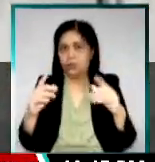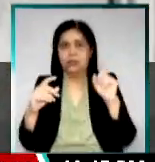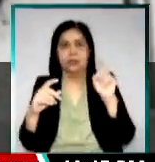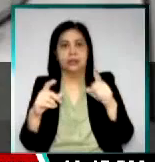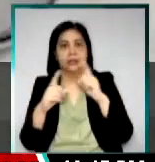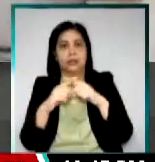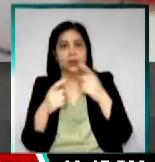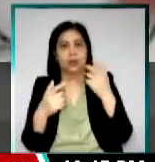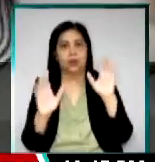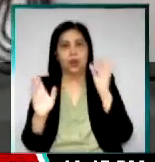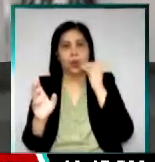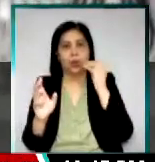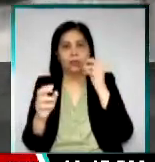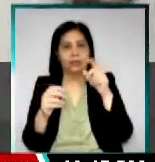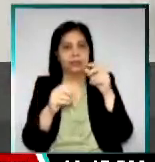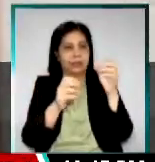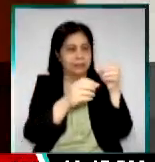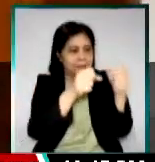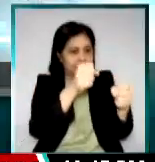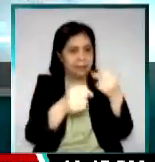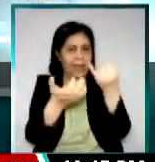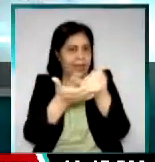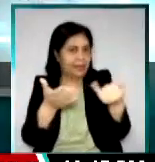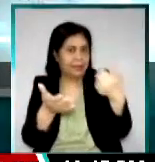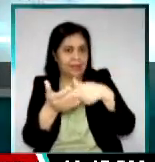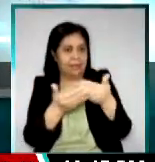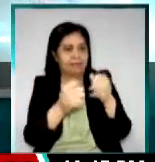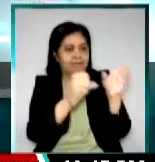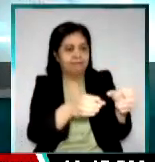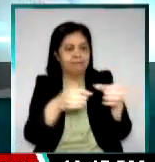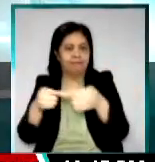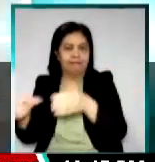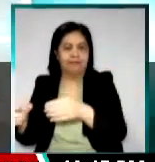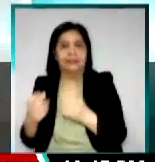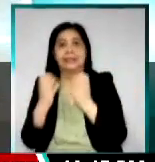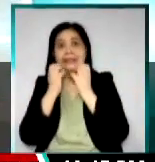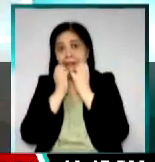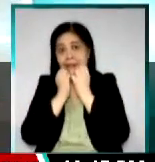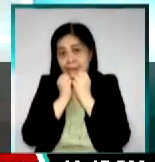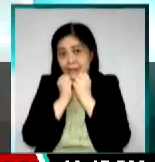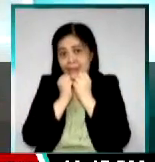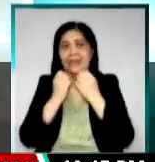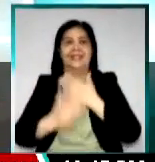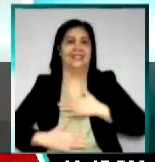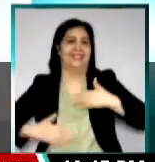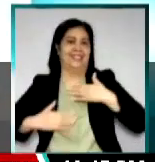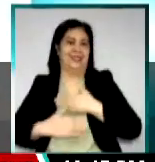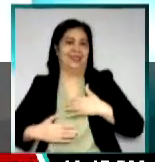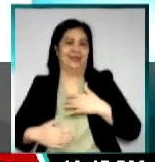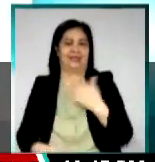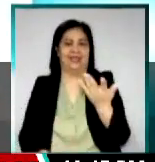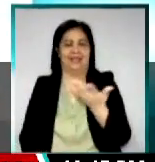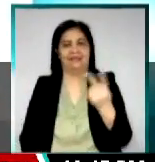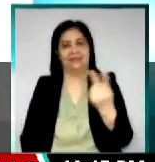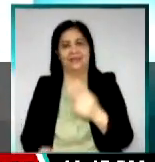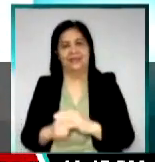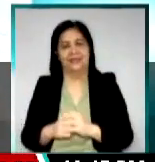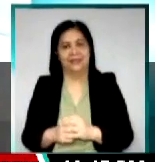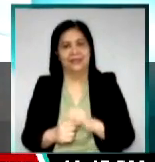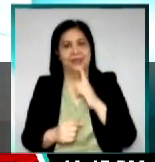every tool or for every item in the house. Nakatipid na, nag-enjoy pa raw sila. Kasi minsan bago kami